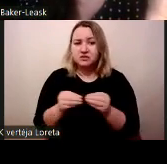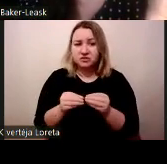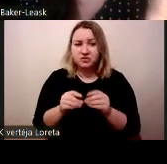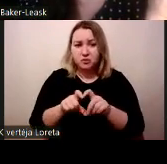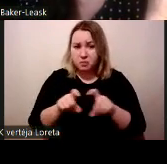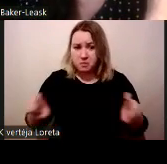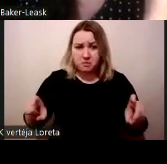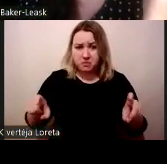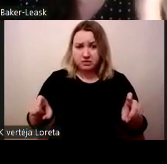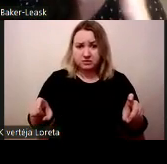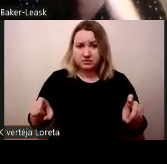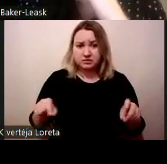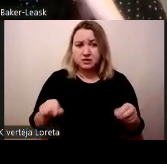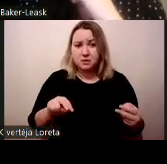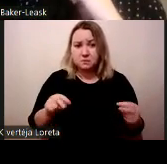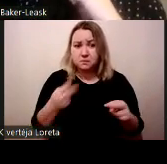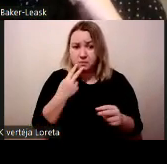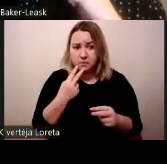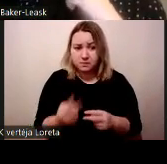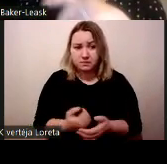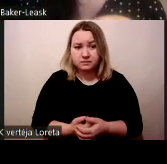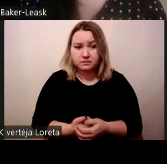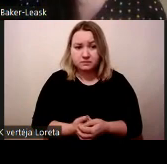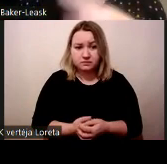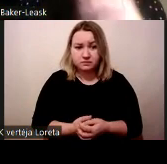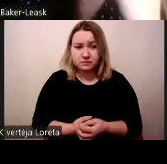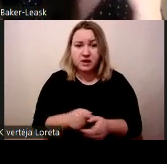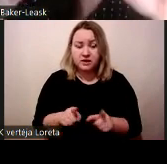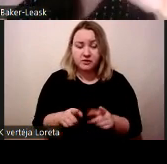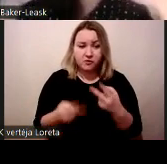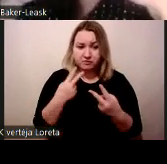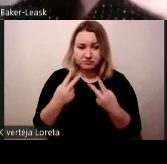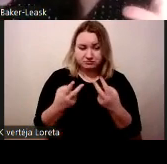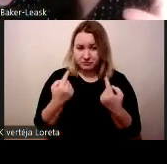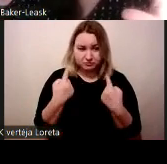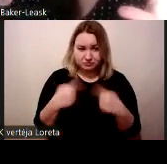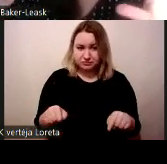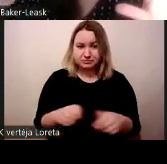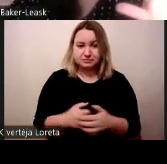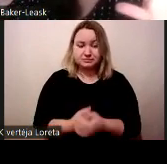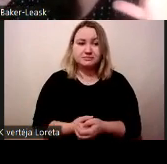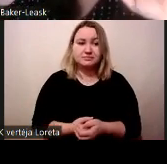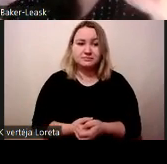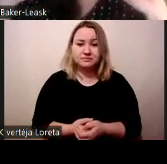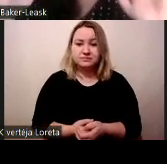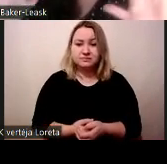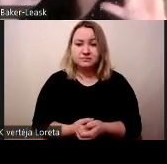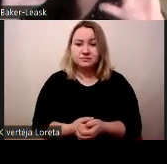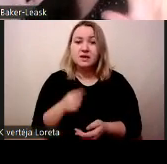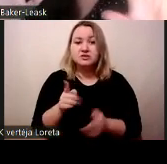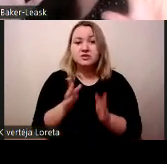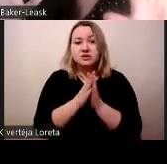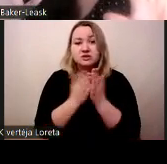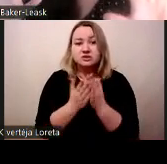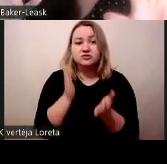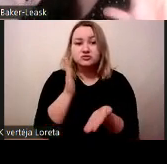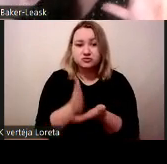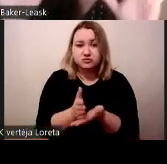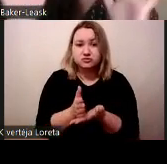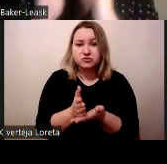kaip matote. Bet vaizdas jau visai kitoks. Čia yra knygos, kurios